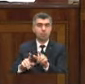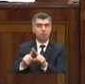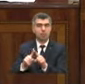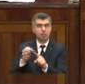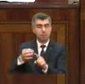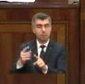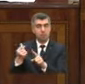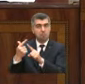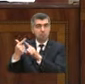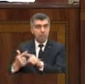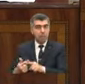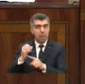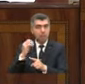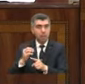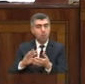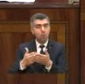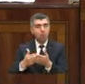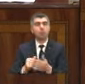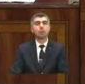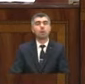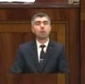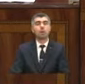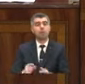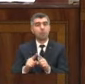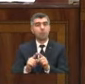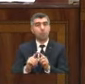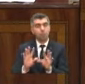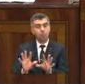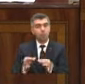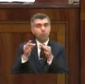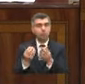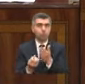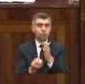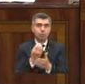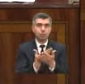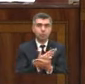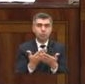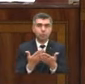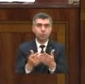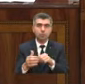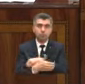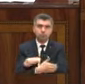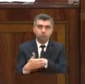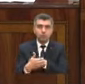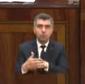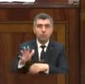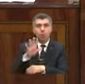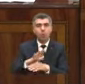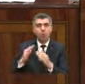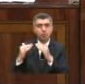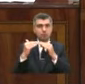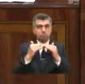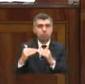التمكين الاقتصادي والاجتماعي وتخلق الازدهار الذاتي لكل الفئات الهشة والفقيرة وارتقائها